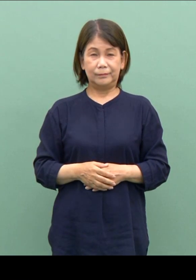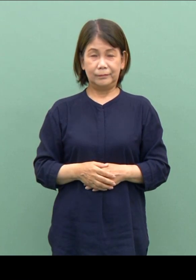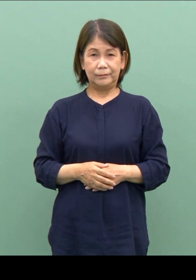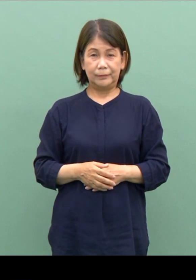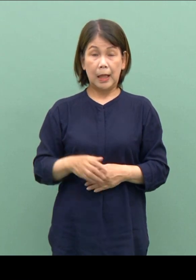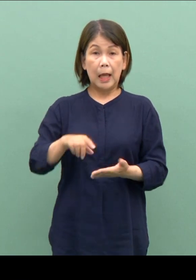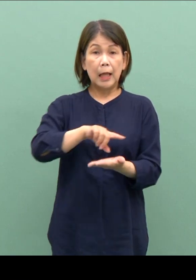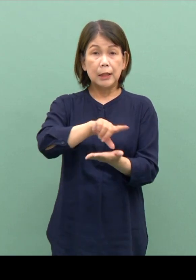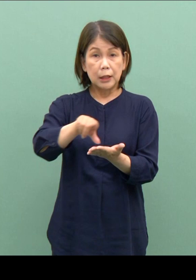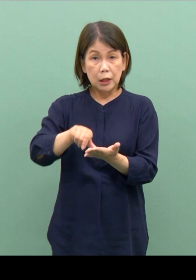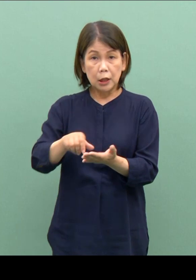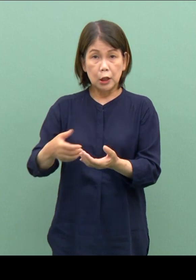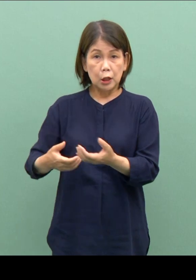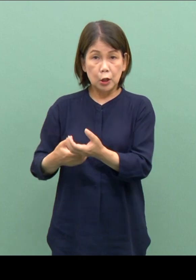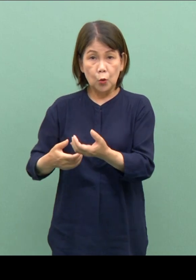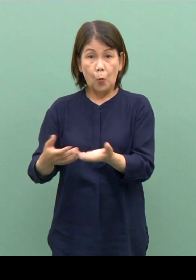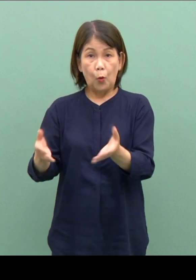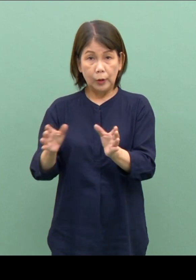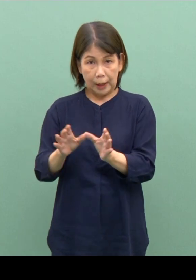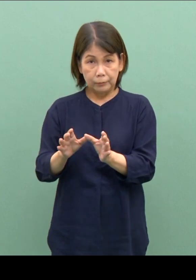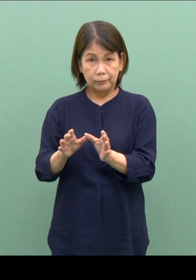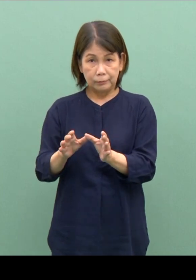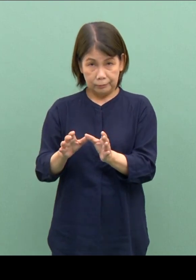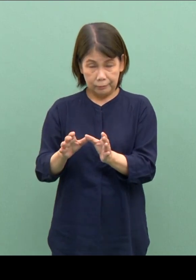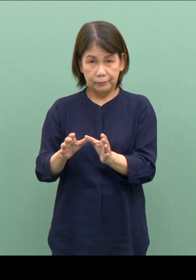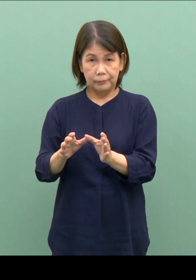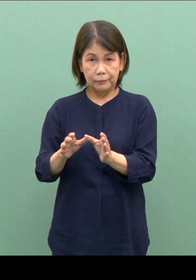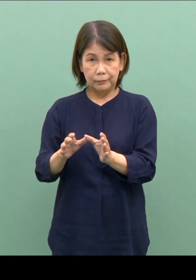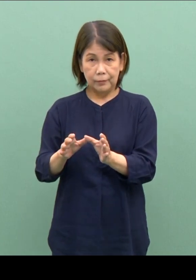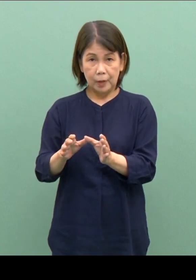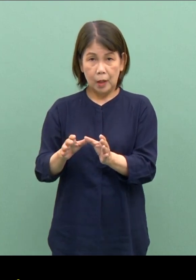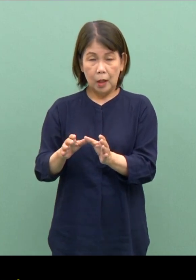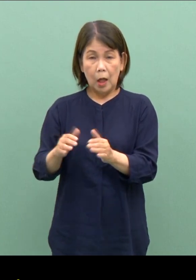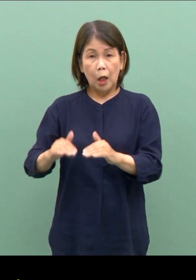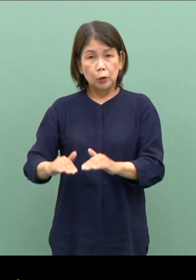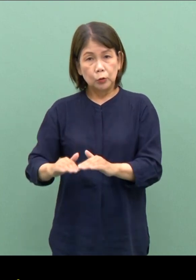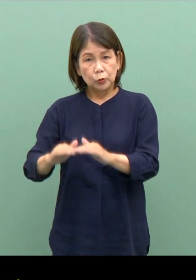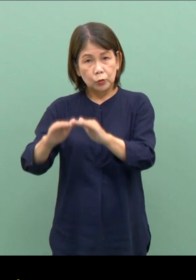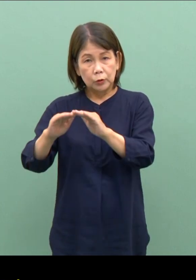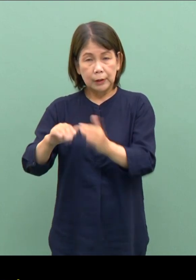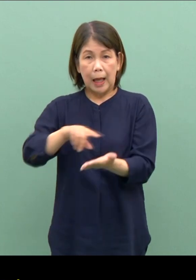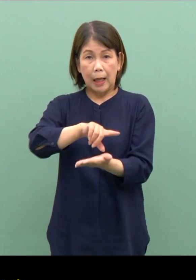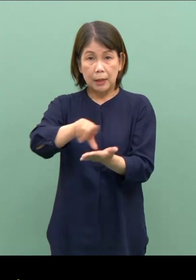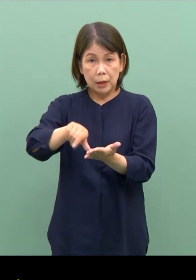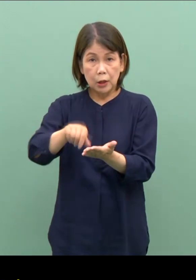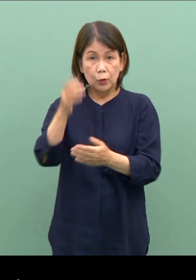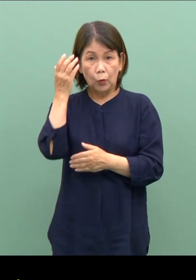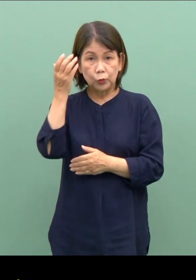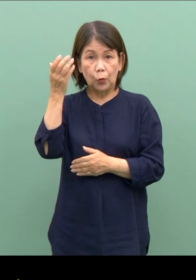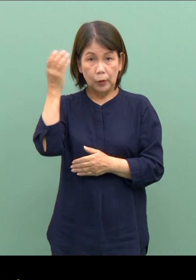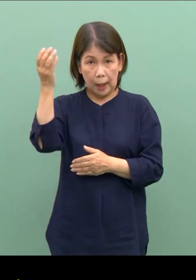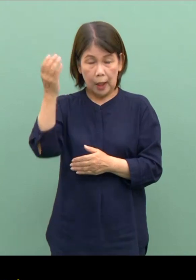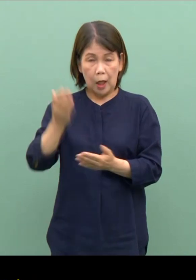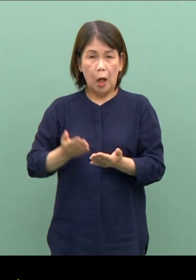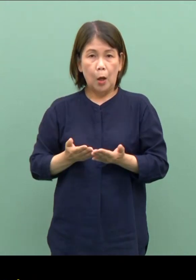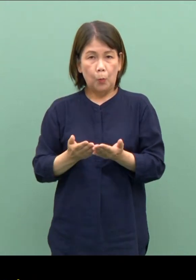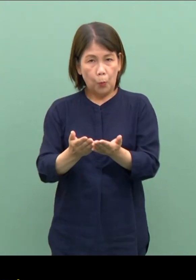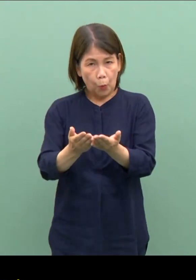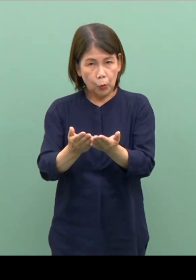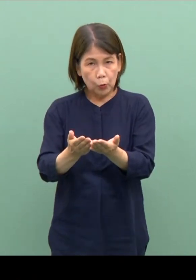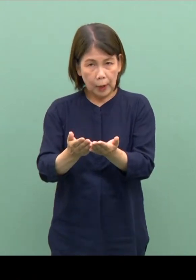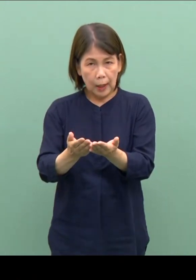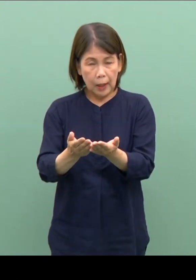地域の消防団による救助訓練では浸水した孤立地域を想定してボートでの救助が行われたん